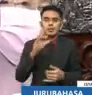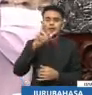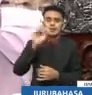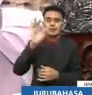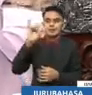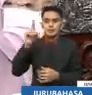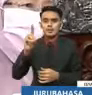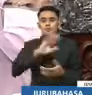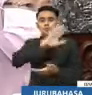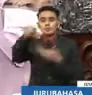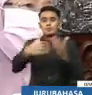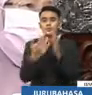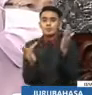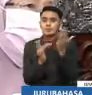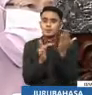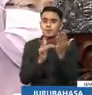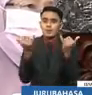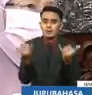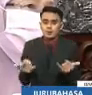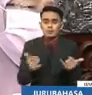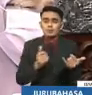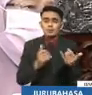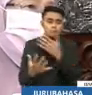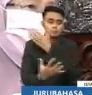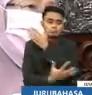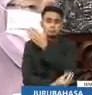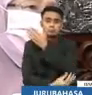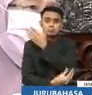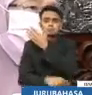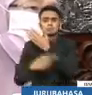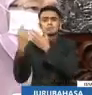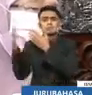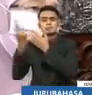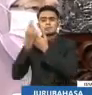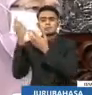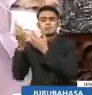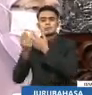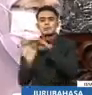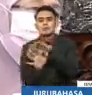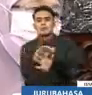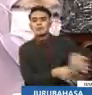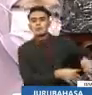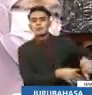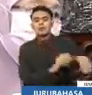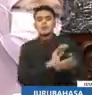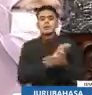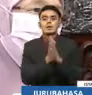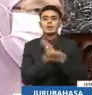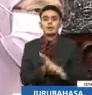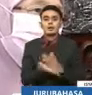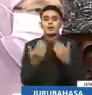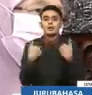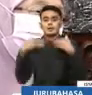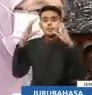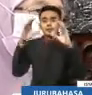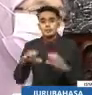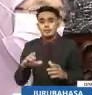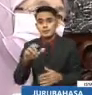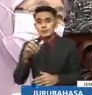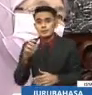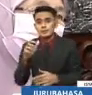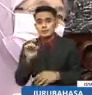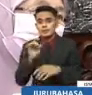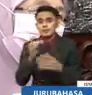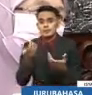Saidi dan semua teknologi terkini Senin Mangnya kedengaran Tan selalunya akan terpinggir Suede some steps sebelum